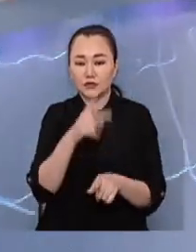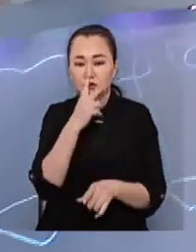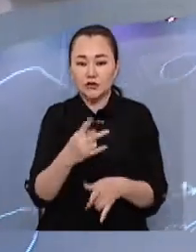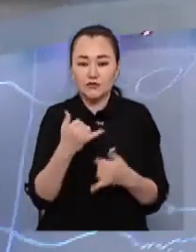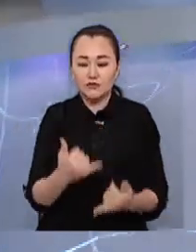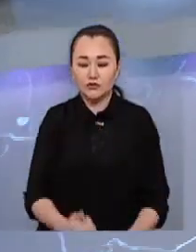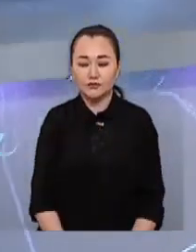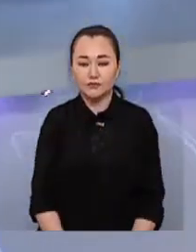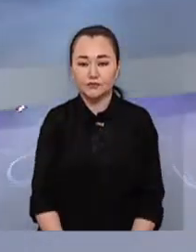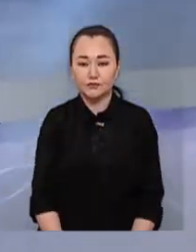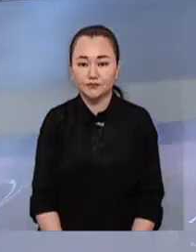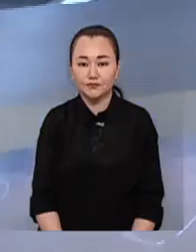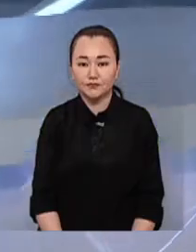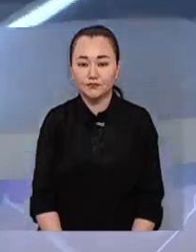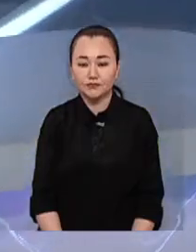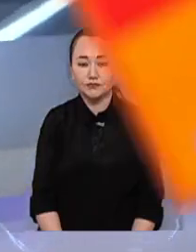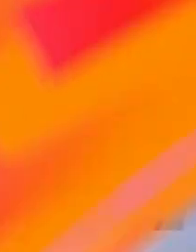сегодня.